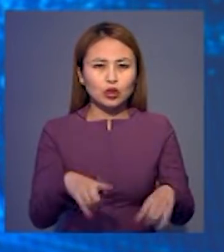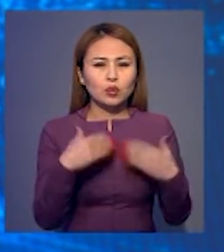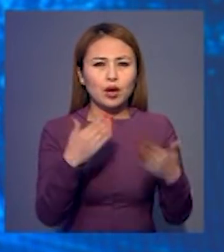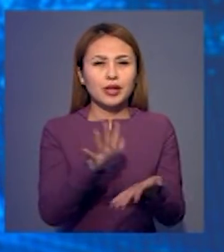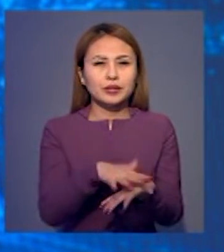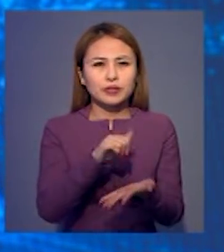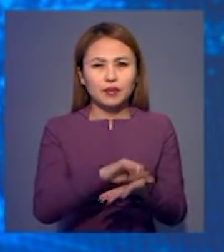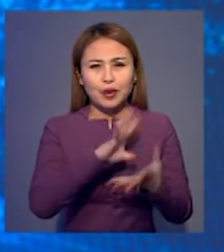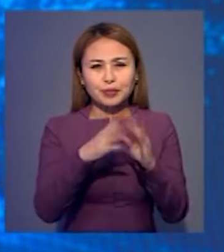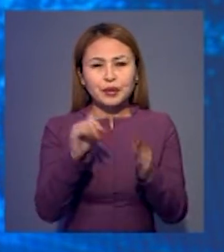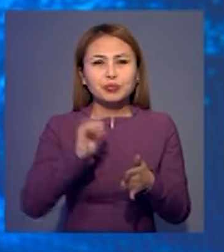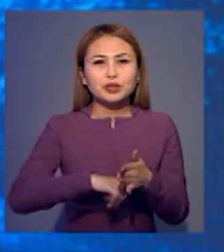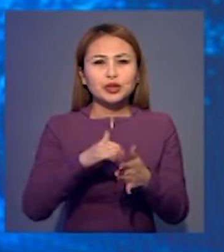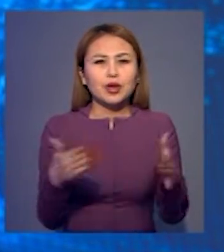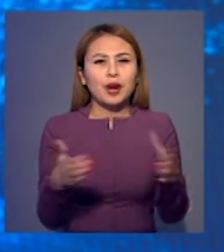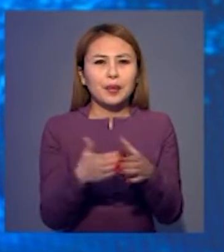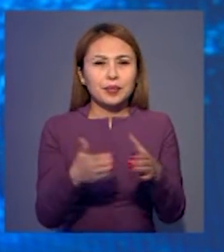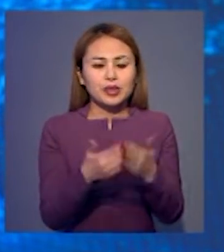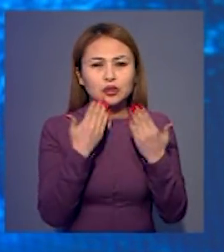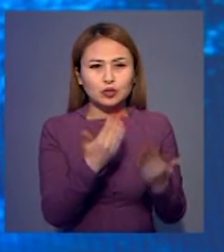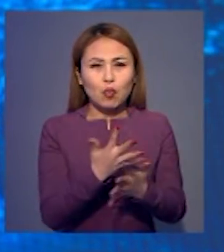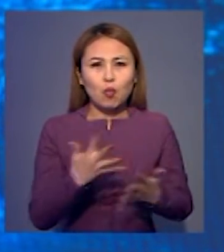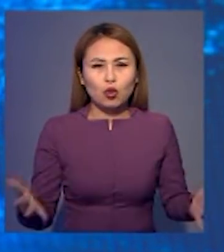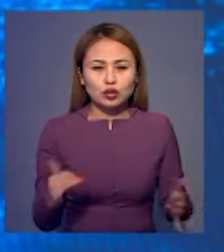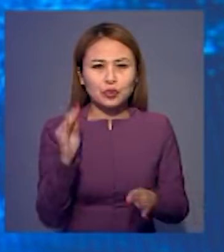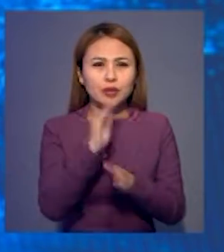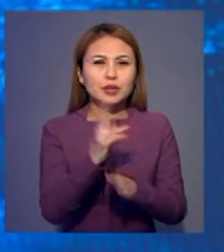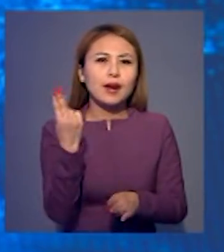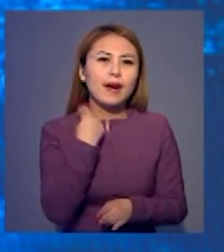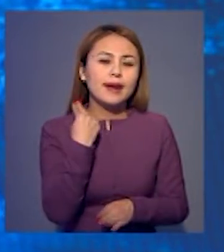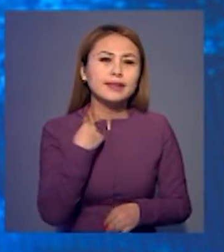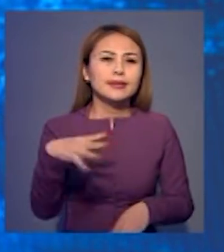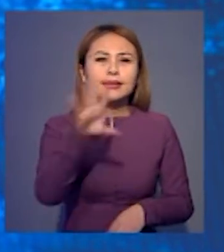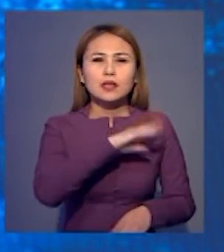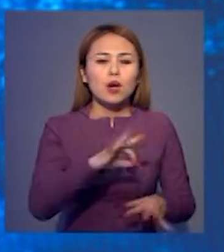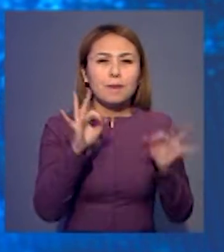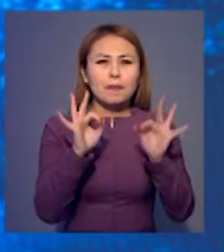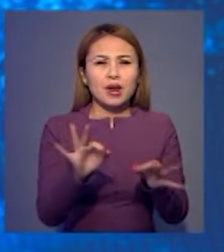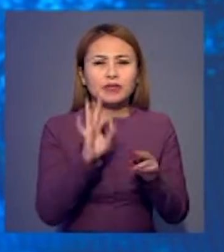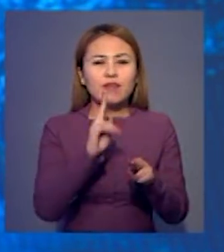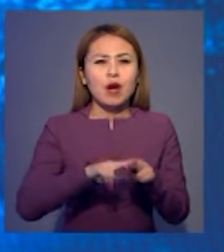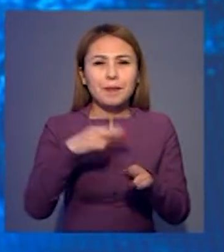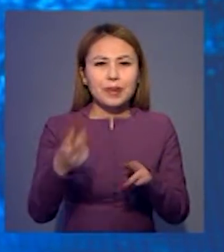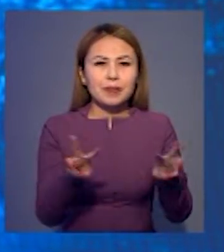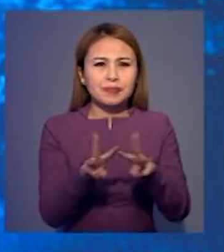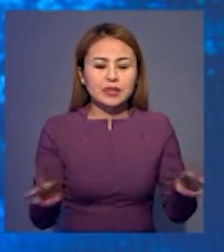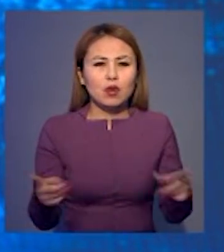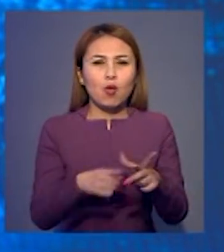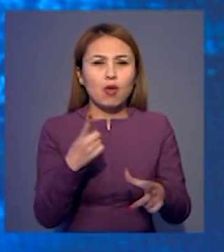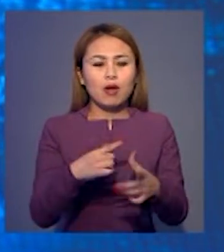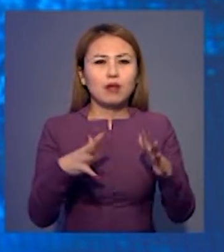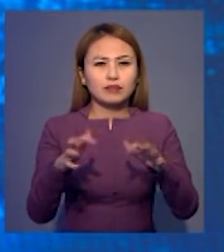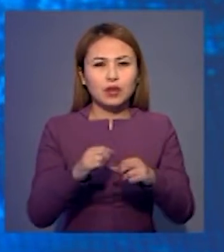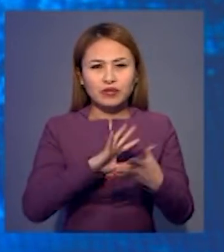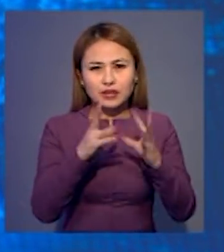банкротқа ұшыраудың азақ алдында тұрған компаниялардың үлесінде. Енді осы қарызды дер кезінде өндіру ісін жауапты министрлік